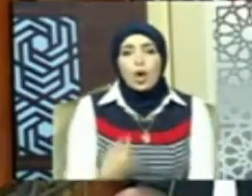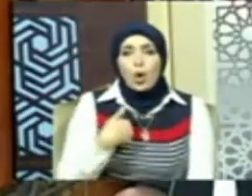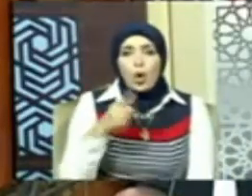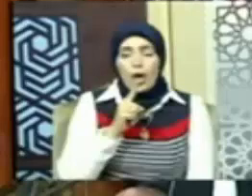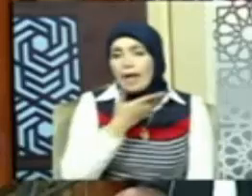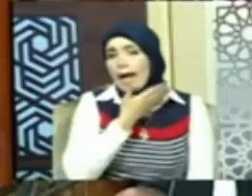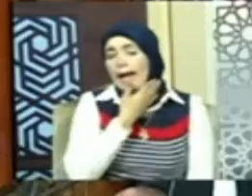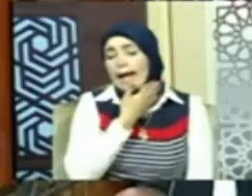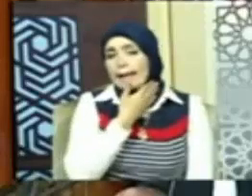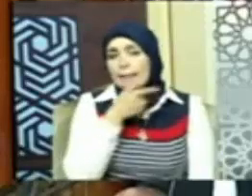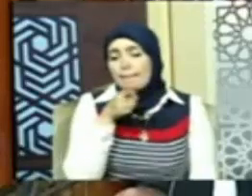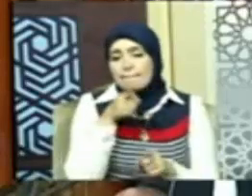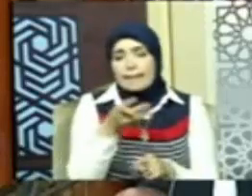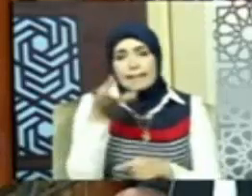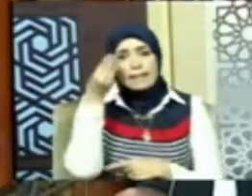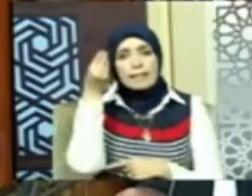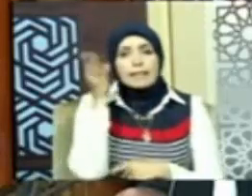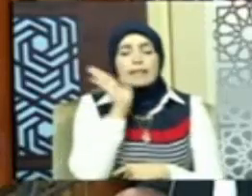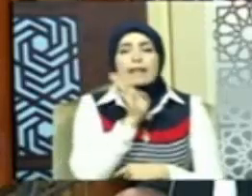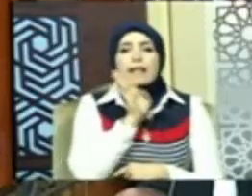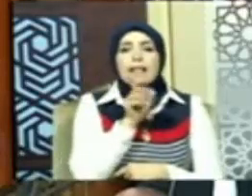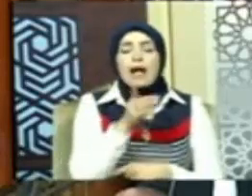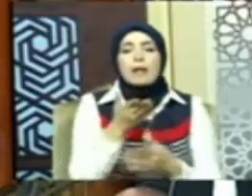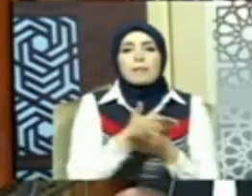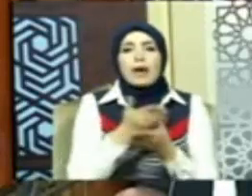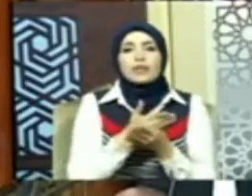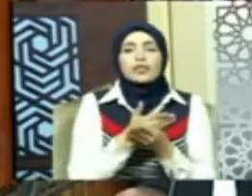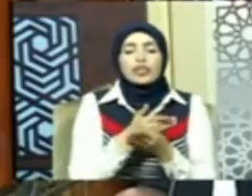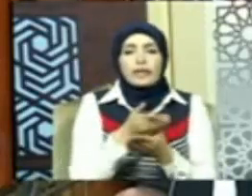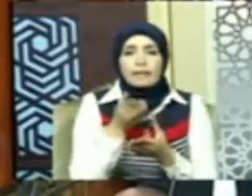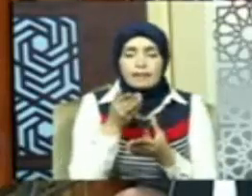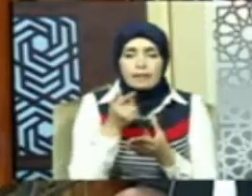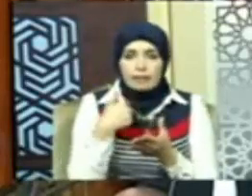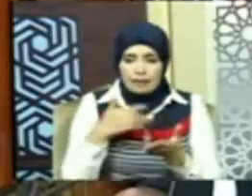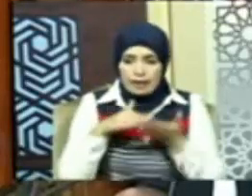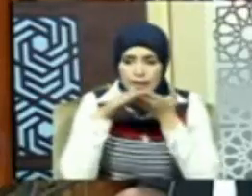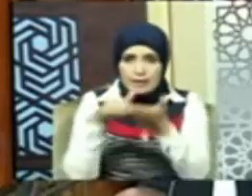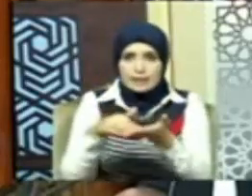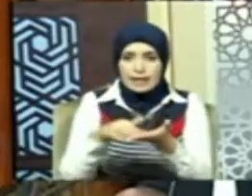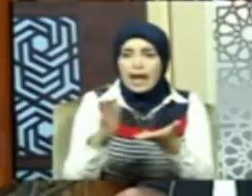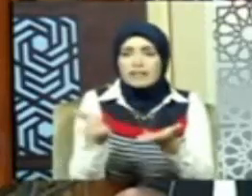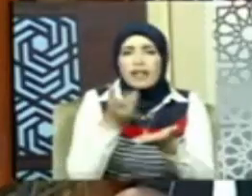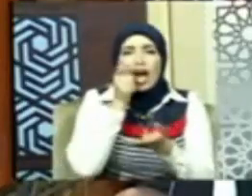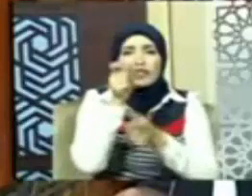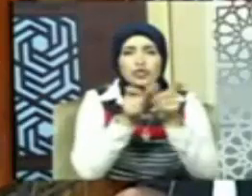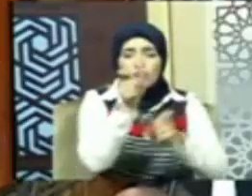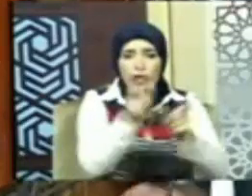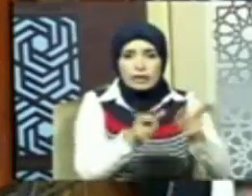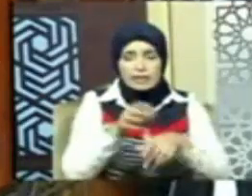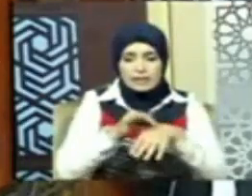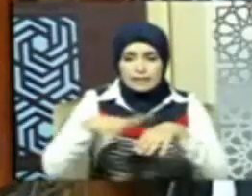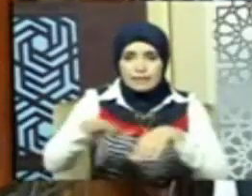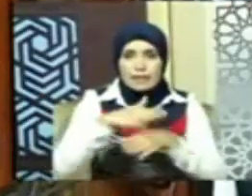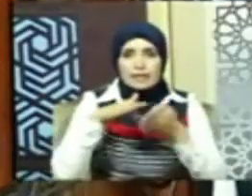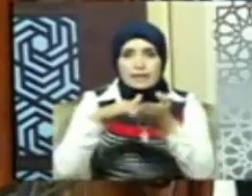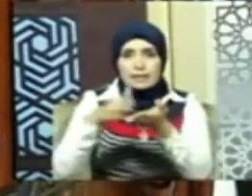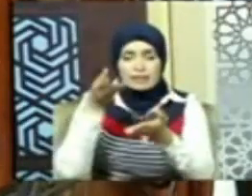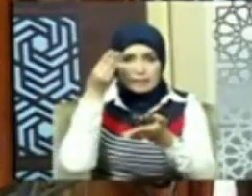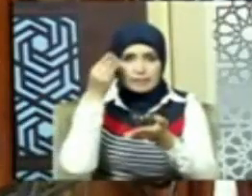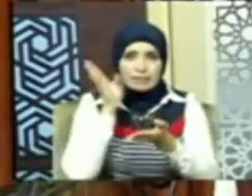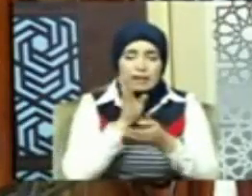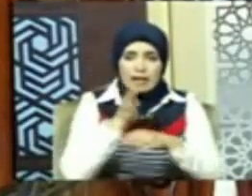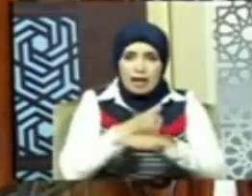العلم مهجتي لأخدم من لاقيت، لكن لأخدم. أأشقى